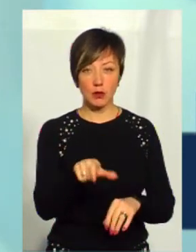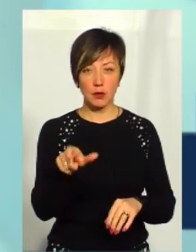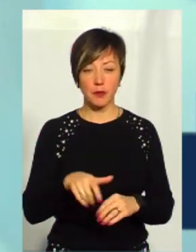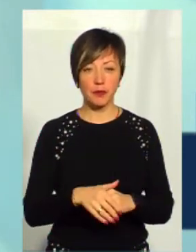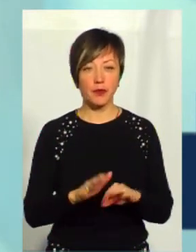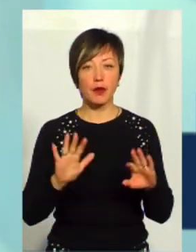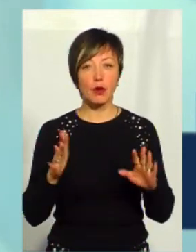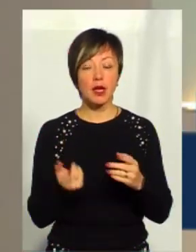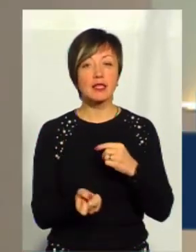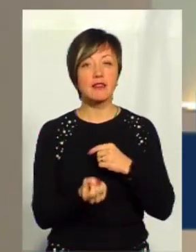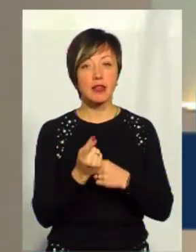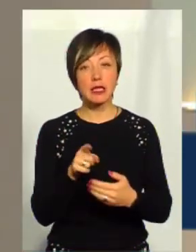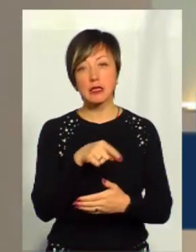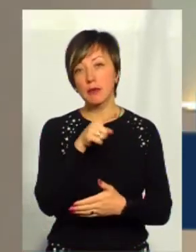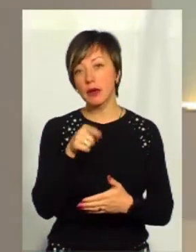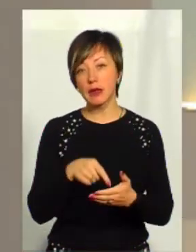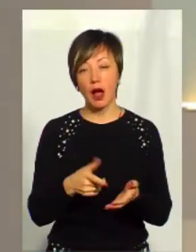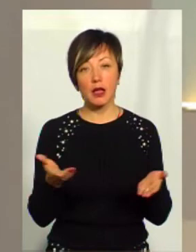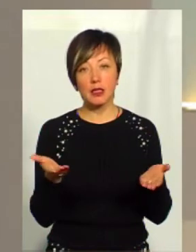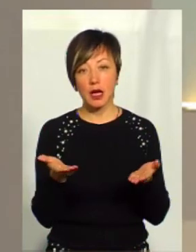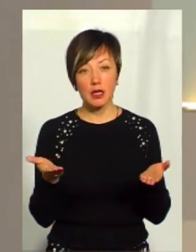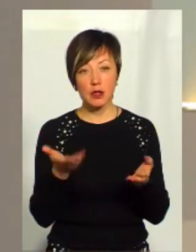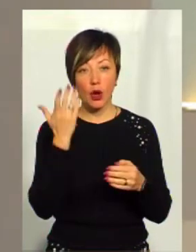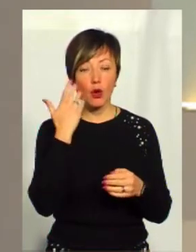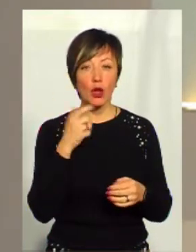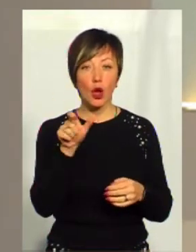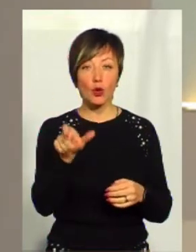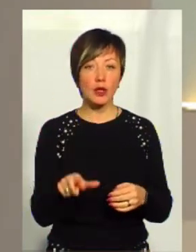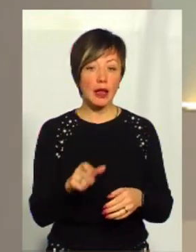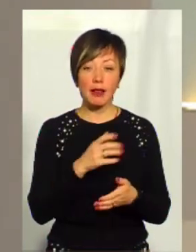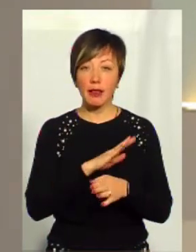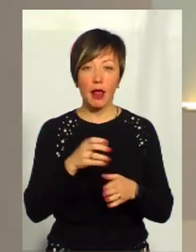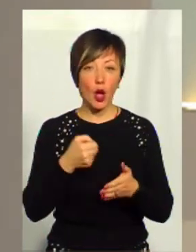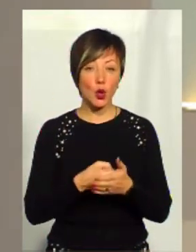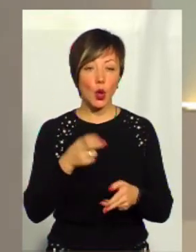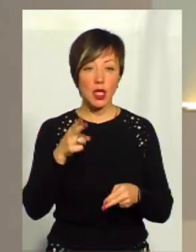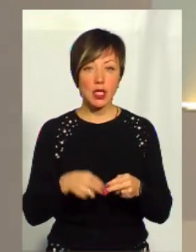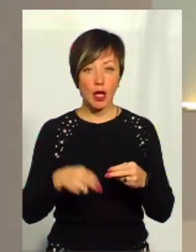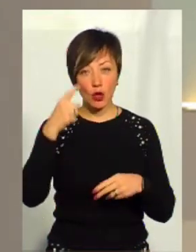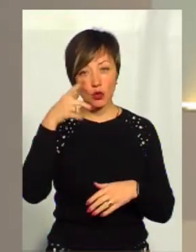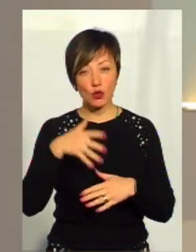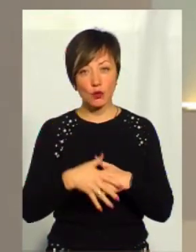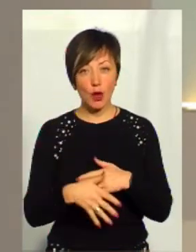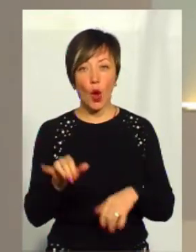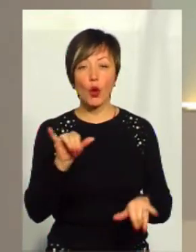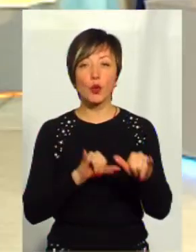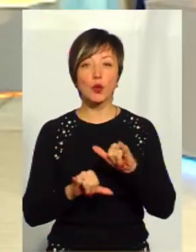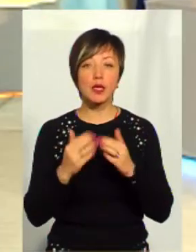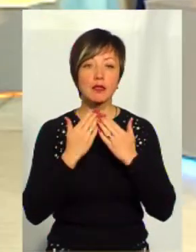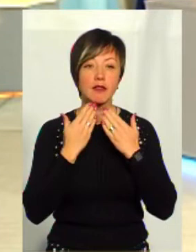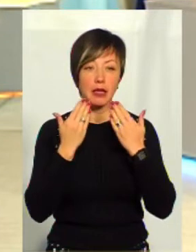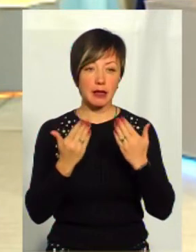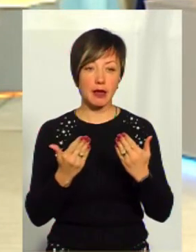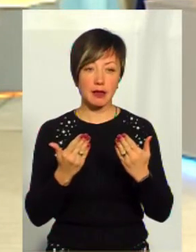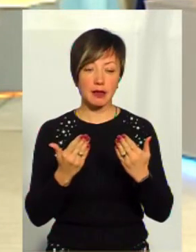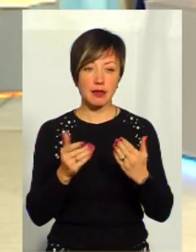У разі виникнення запитань якихось, коли людина не до кінця зрозуміла все ж таки, куди